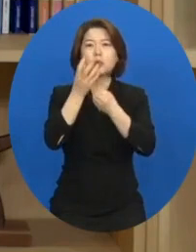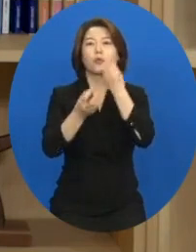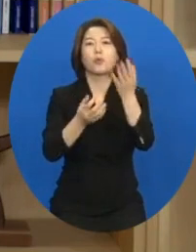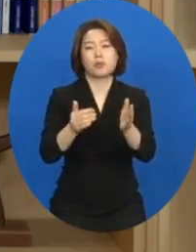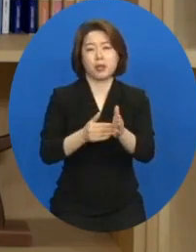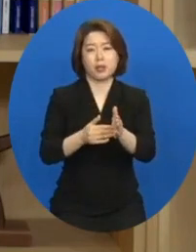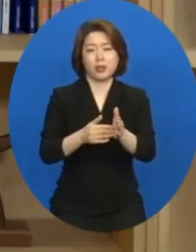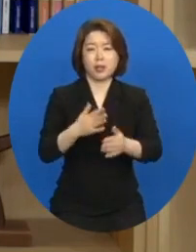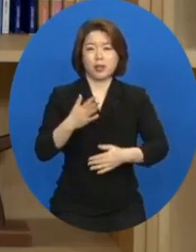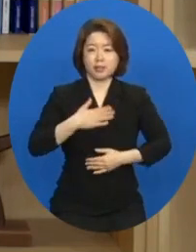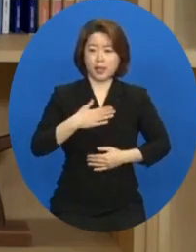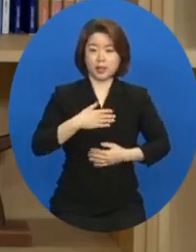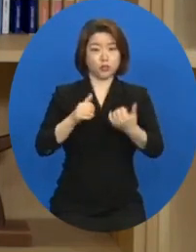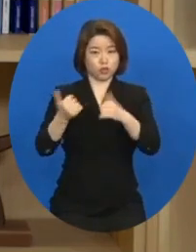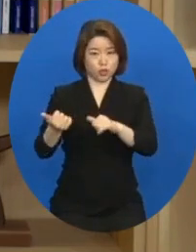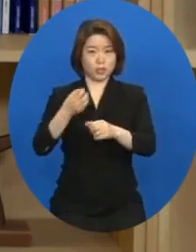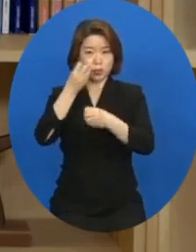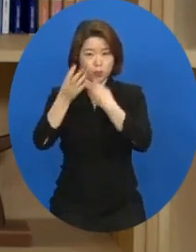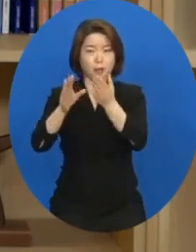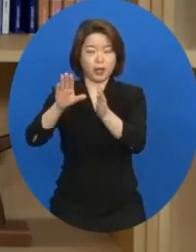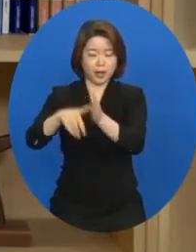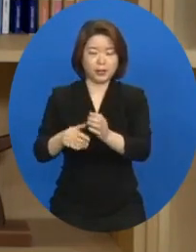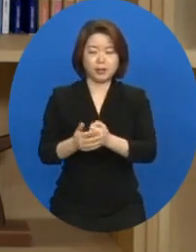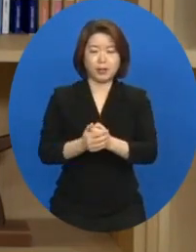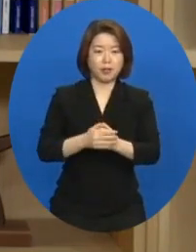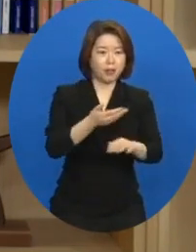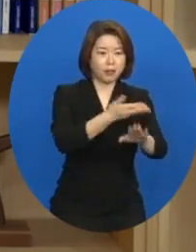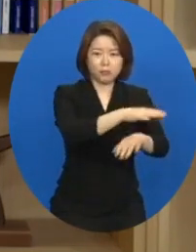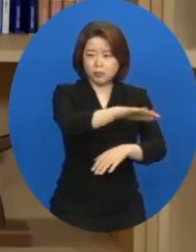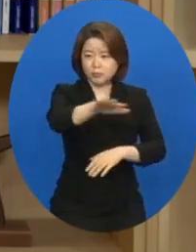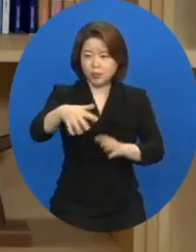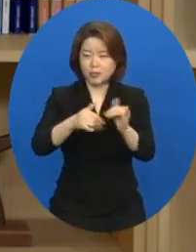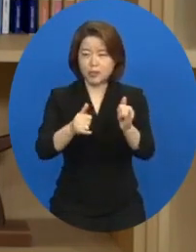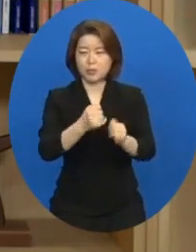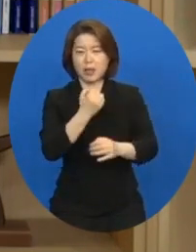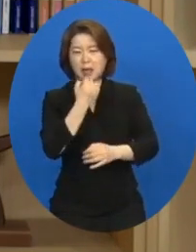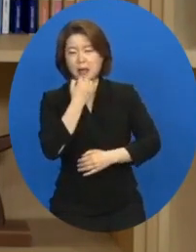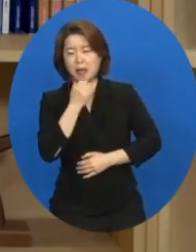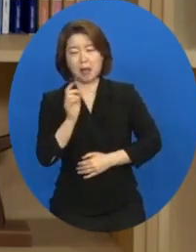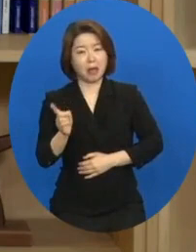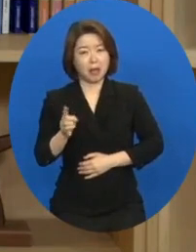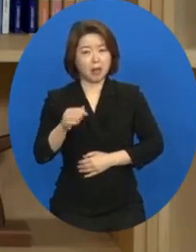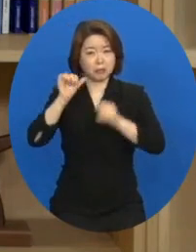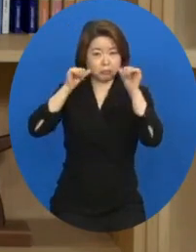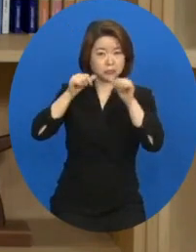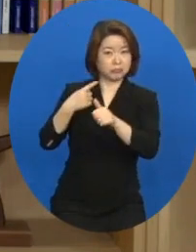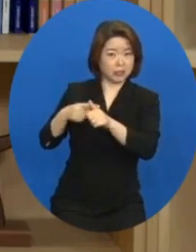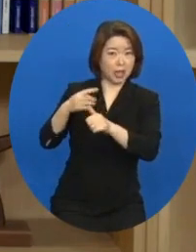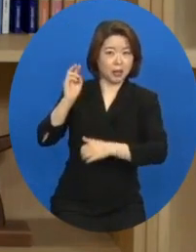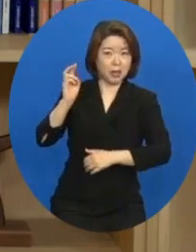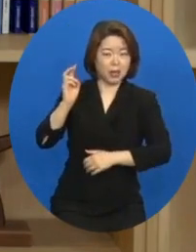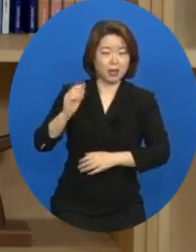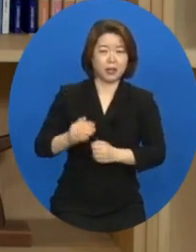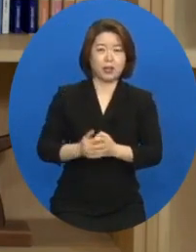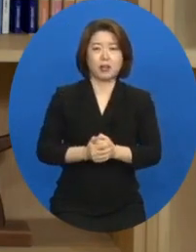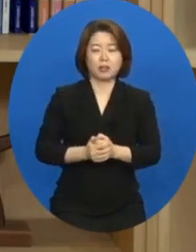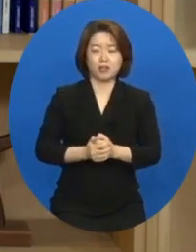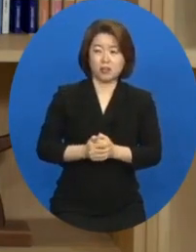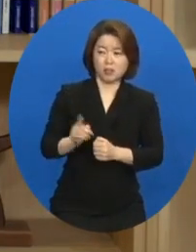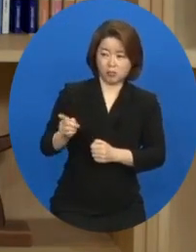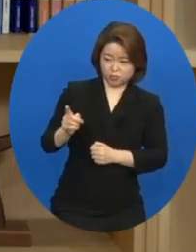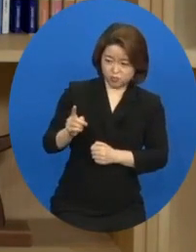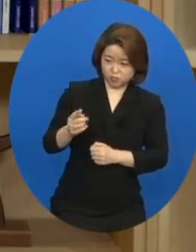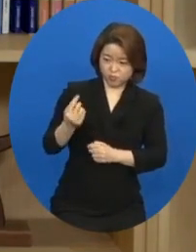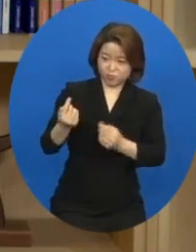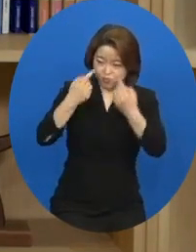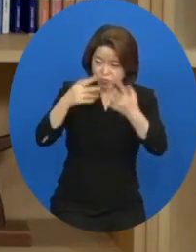고백한다 그 말을 들을 때 사람들을 얼마나 웃을 까 얼마나 조롱 할까 아니 멀쩡하게 살아